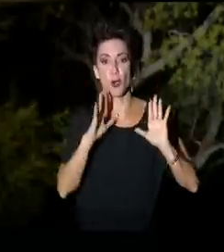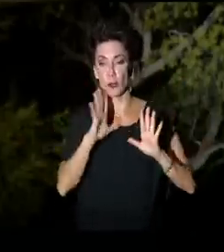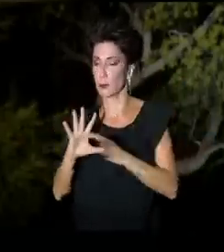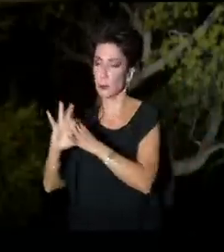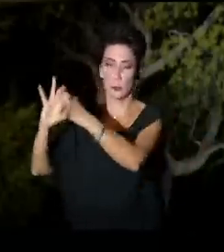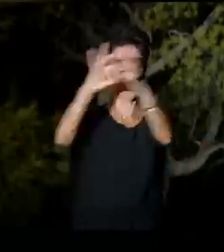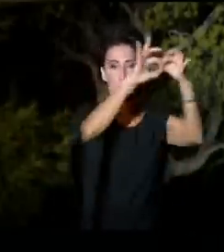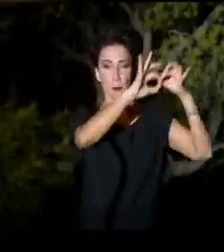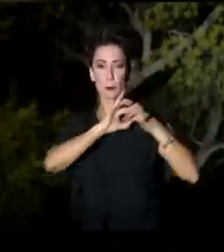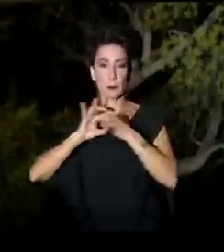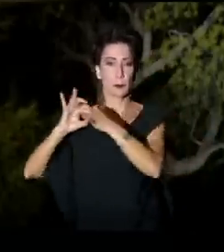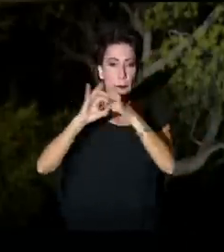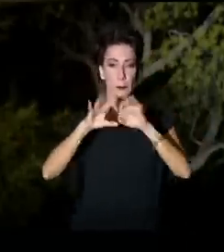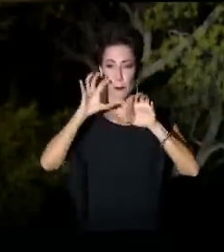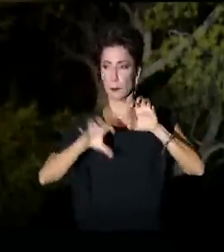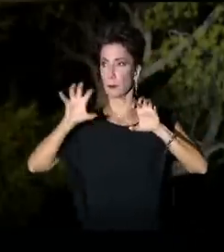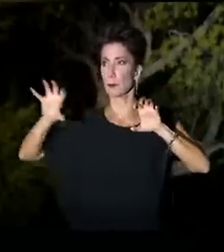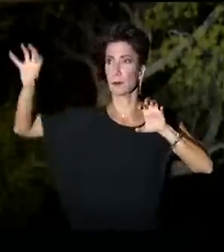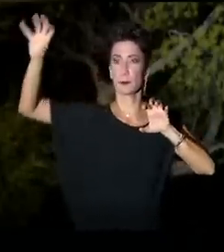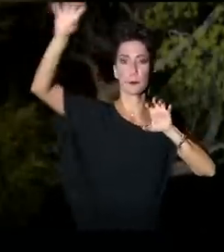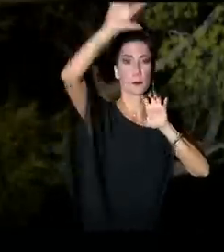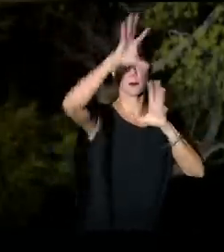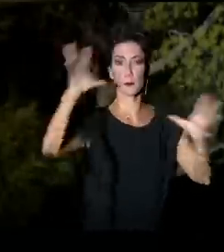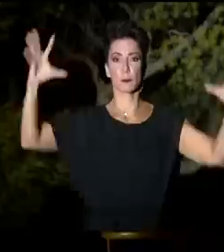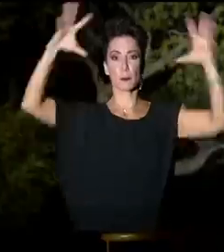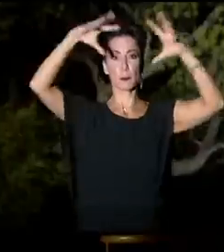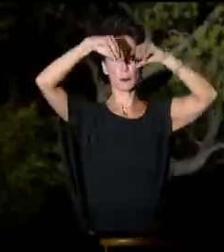είναι πλέον η κοινή μας πατρίδα.